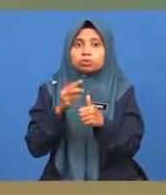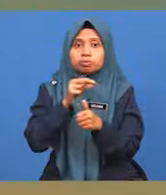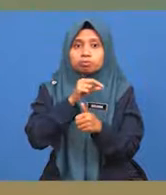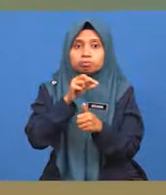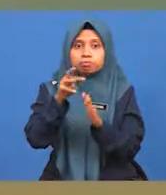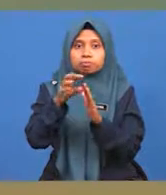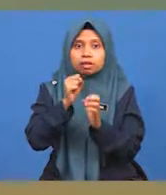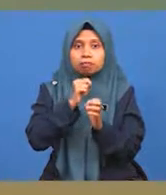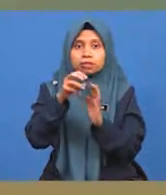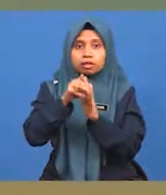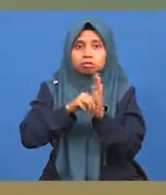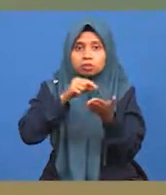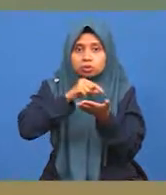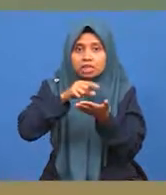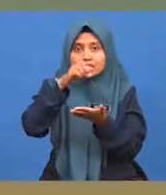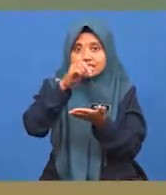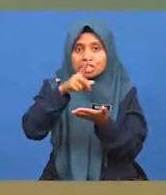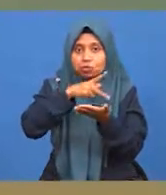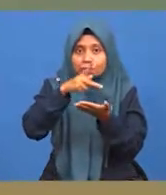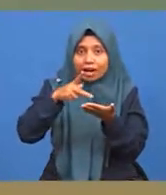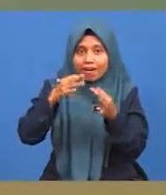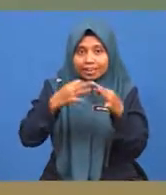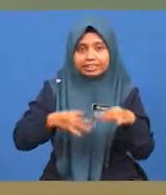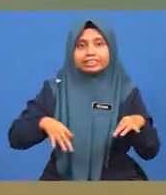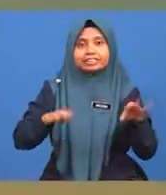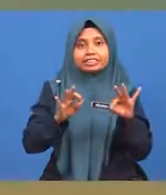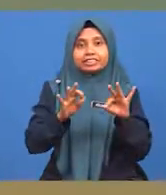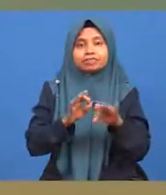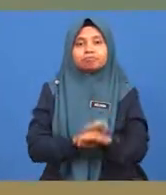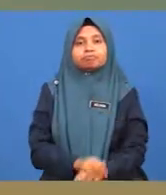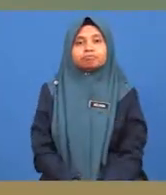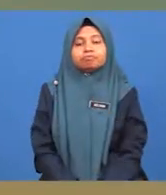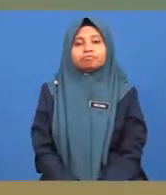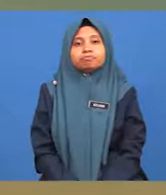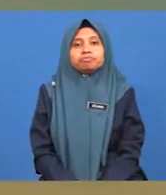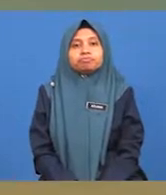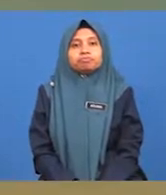murid-murid dapat menulis satu karangan cerita.